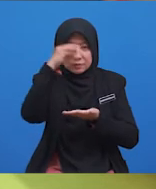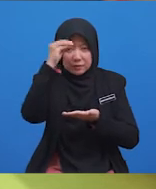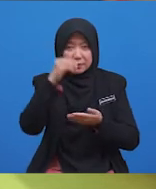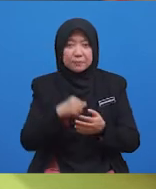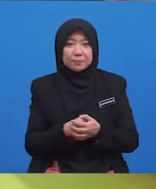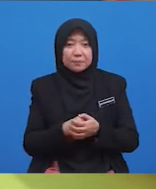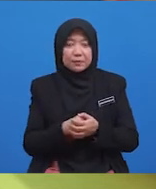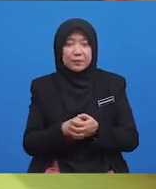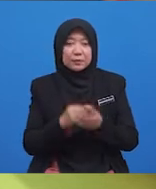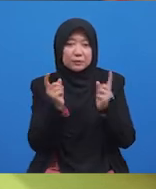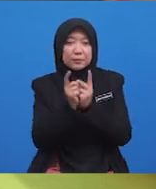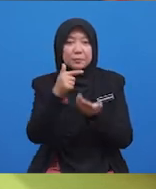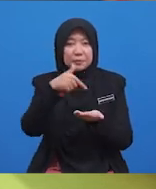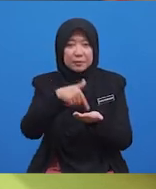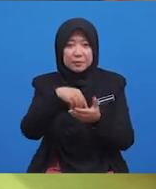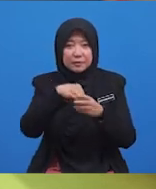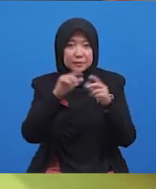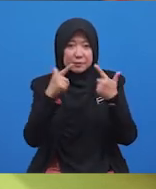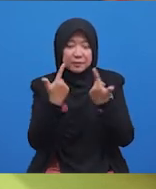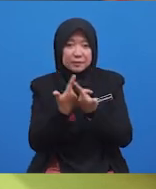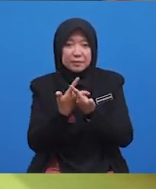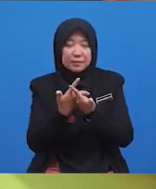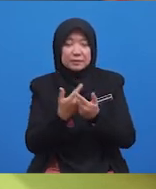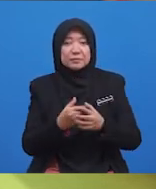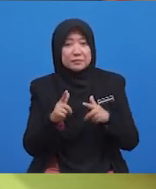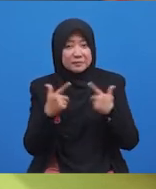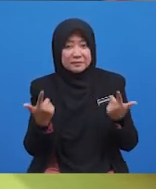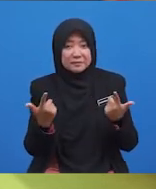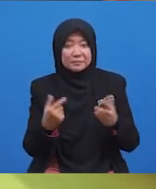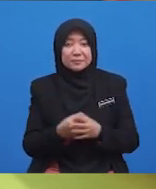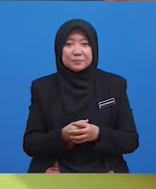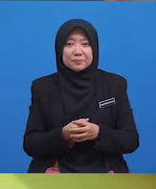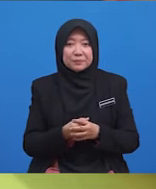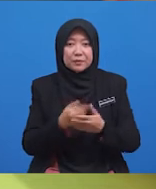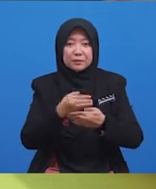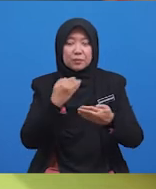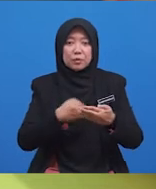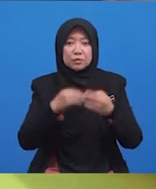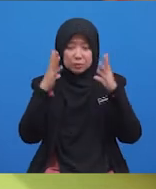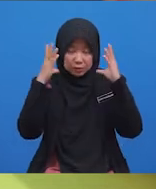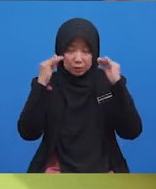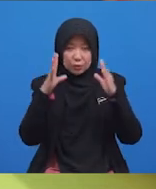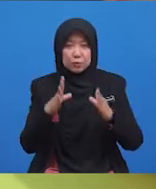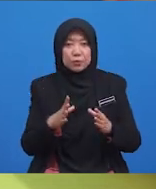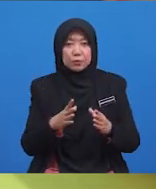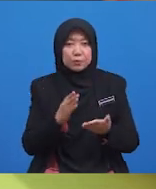belajar. Sehingga berjumpa lagi dalam kelas seterusnya. Sebelum cikgu mengundurkan